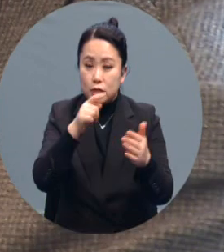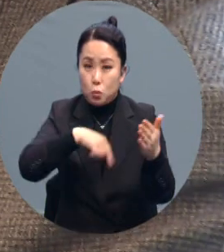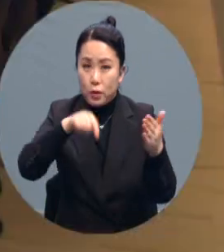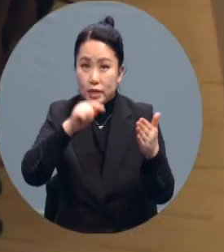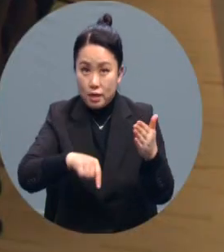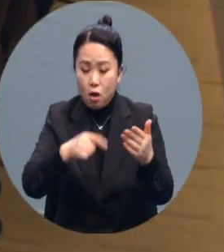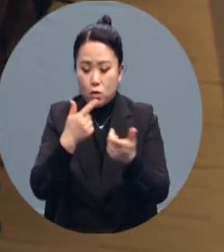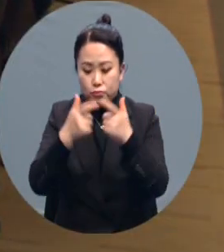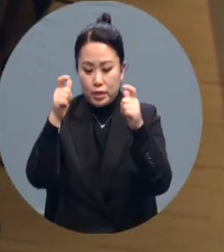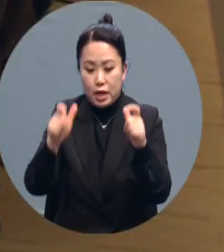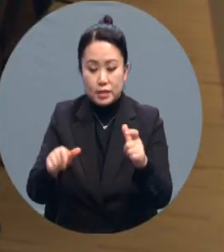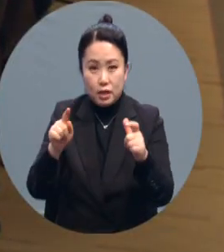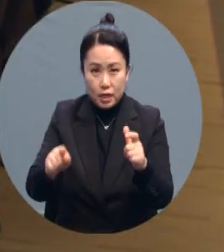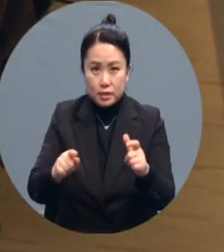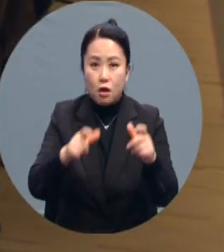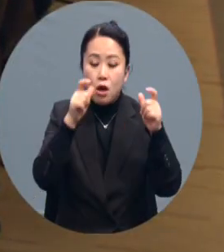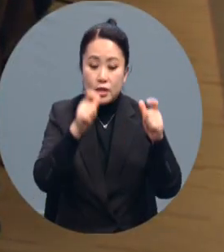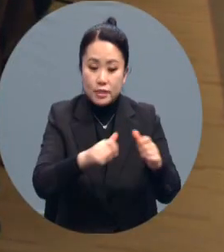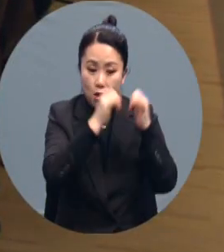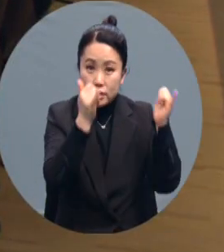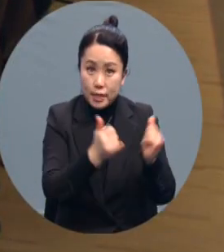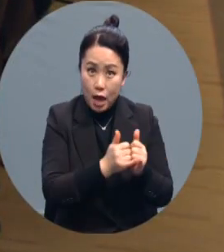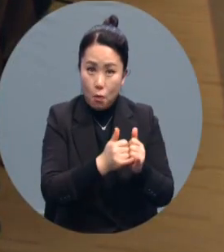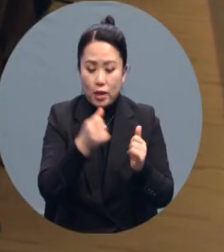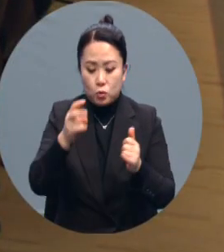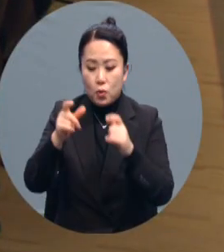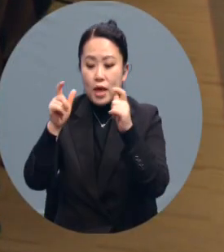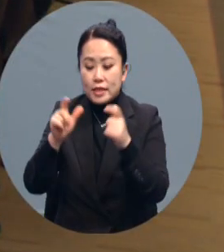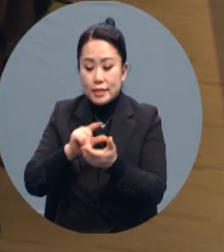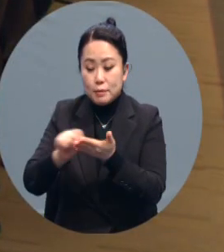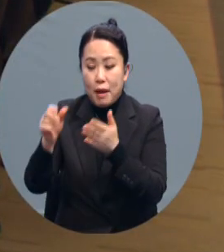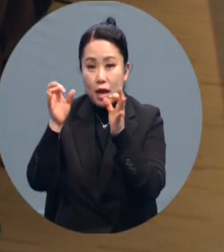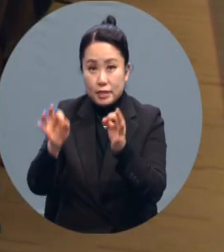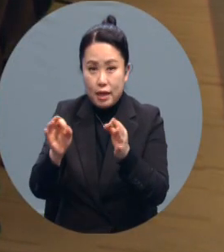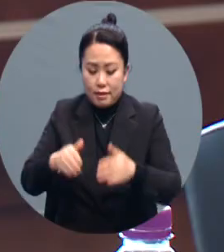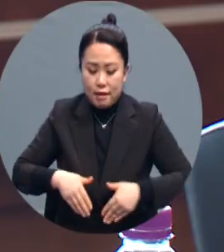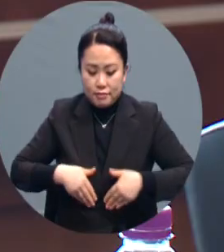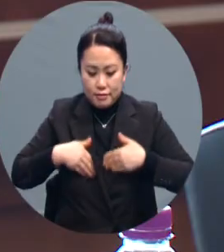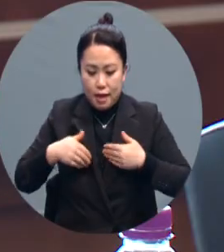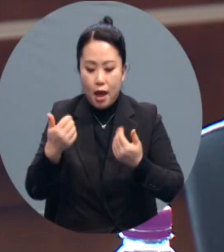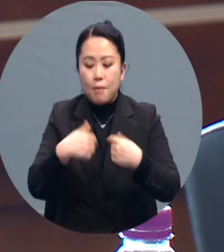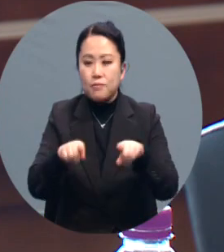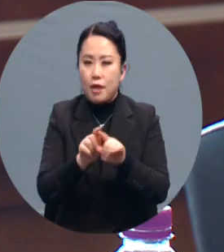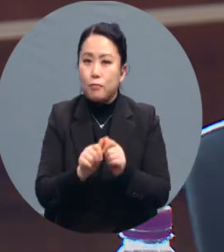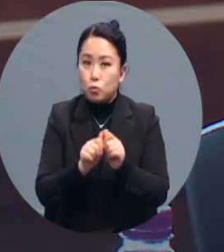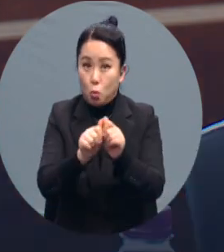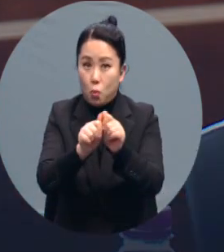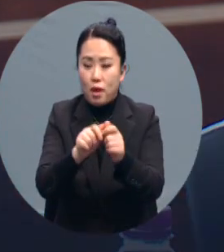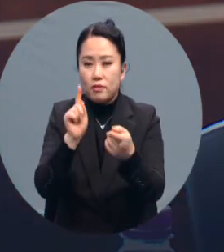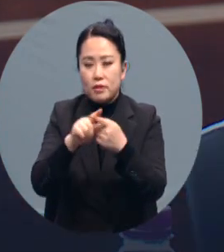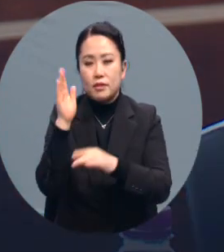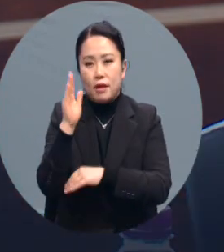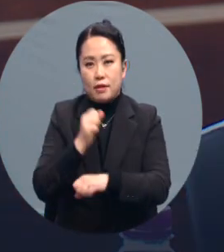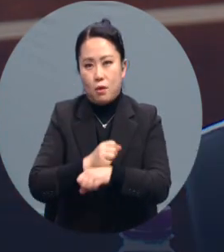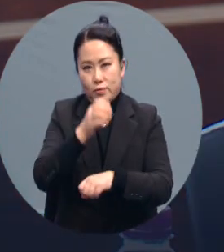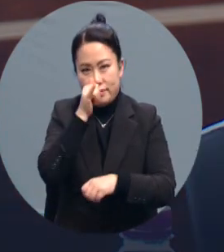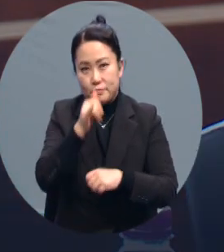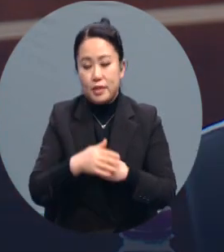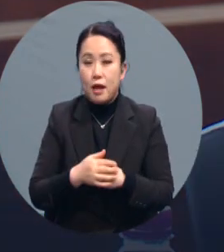부산에서 지역사회와 지방은행의 따뜻한 동행을 강조했습니다. 대기업 중심인 수도권과